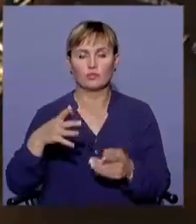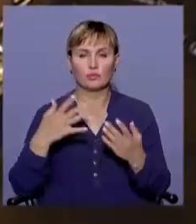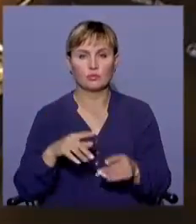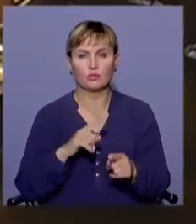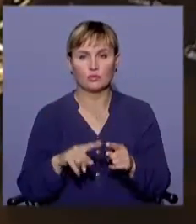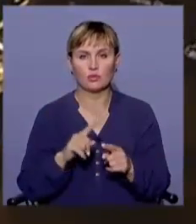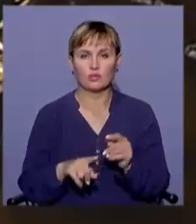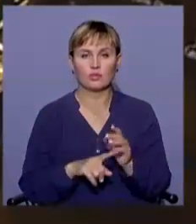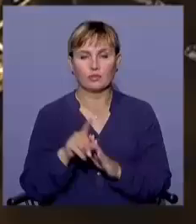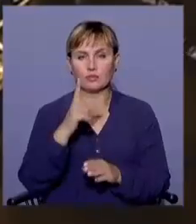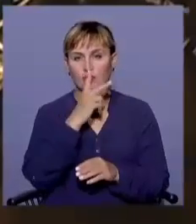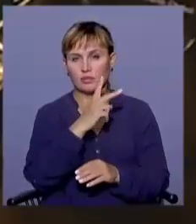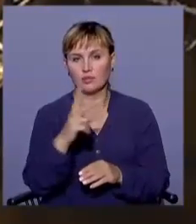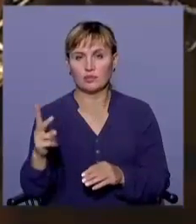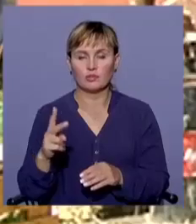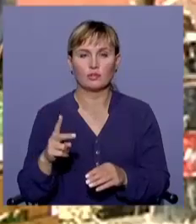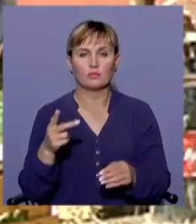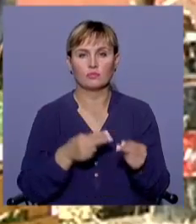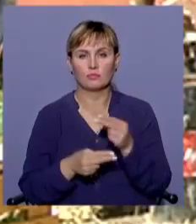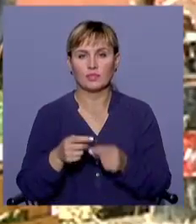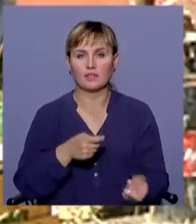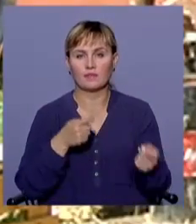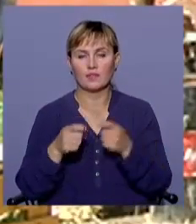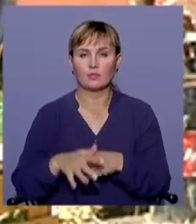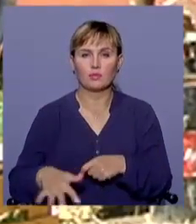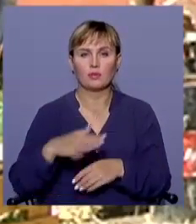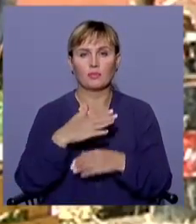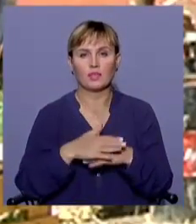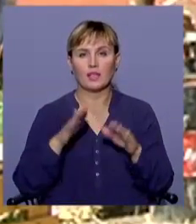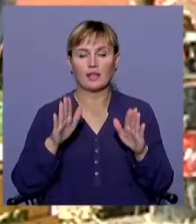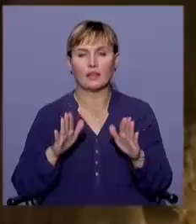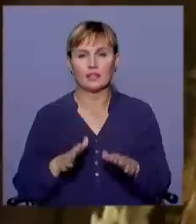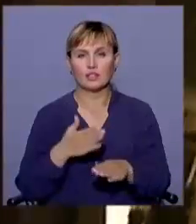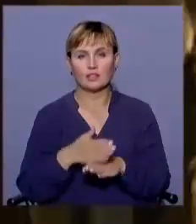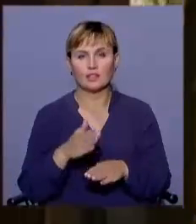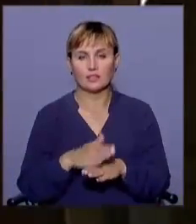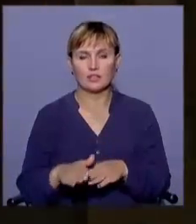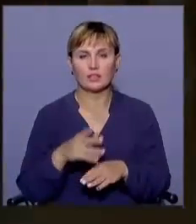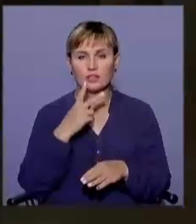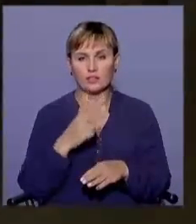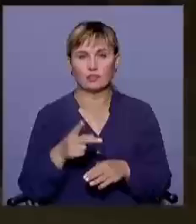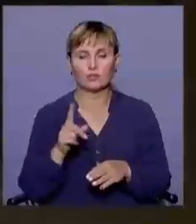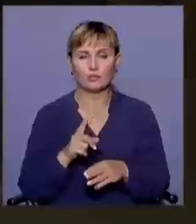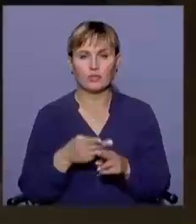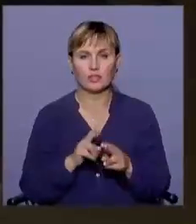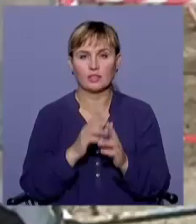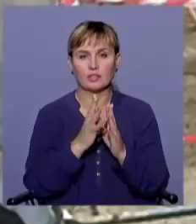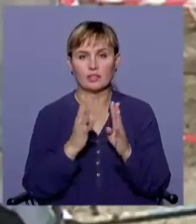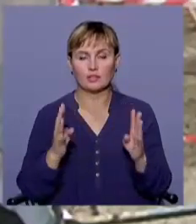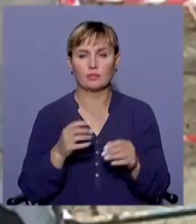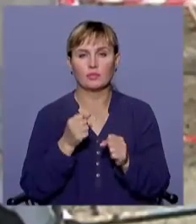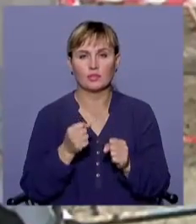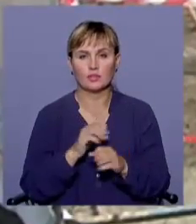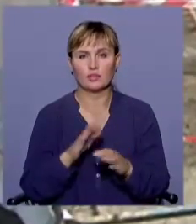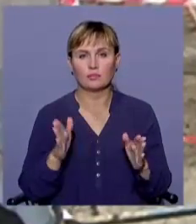днях начнет радовать взоры горожан. Скульптуру перевезут на площадь перед Атакентом частями. Автор рассчитывает, что соломенная инсталляция продержится